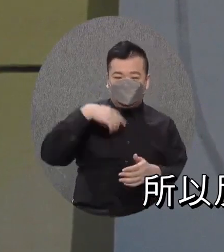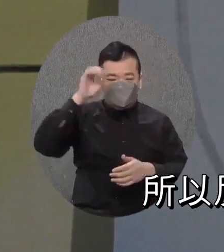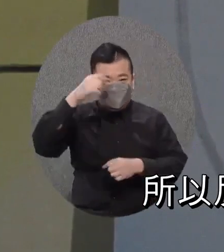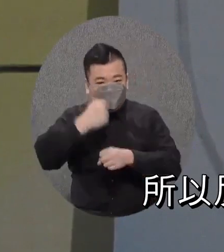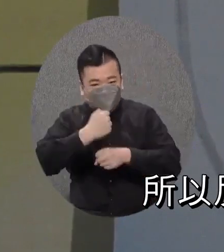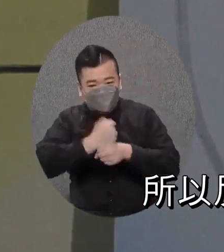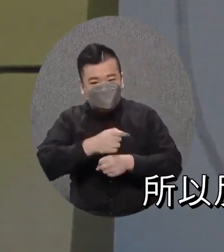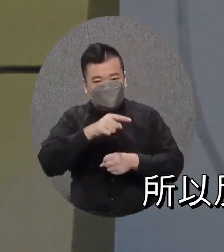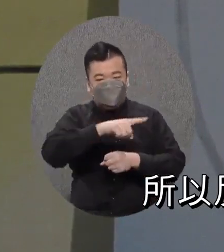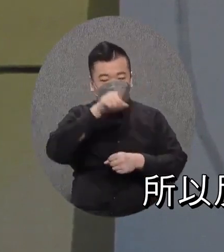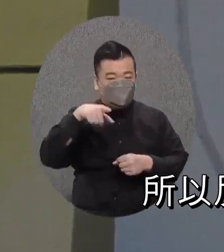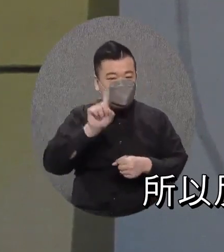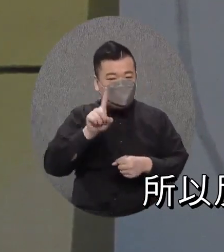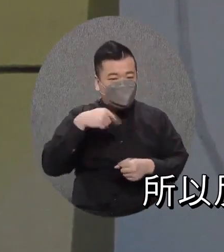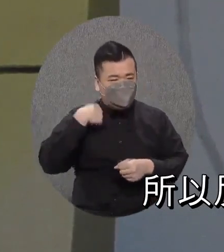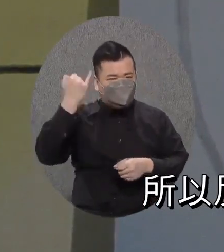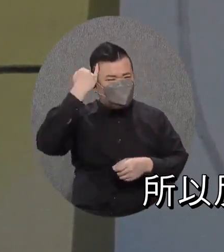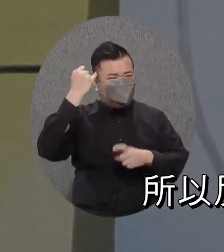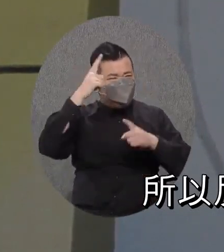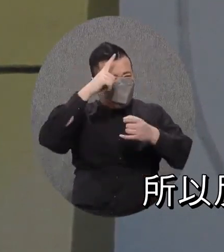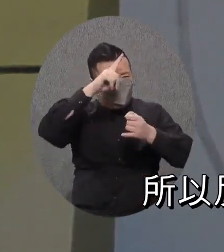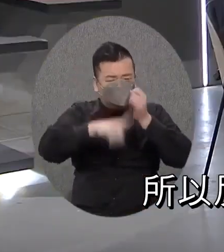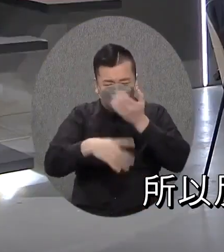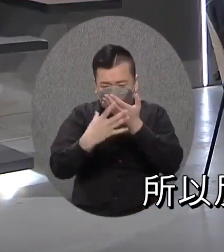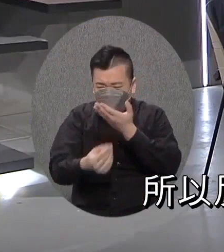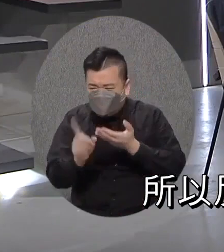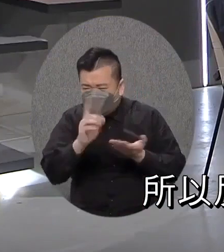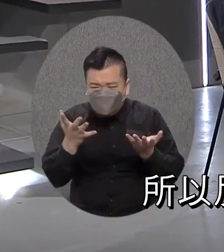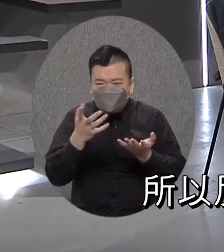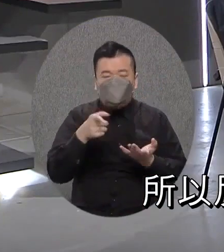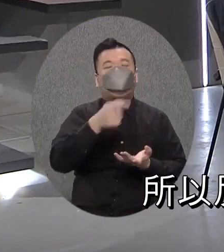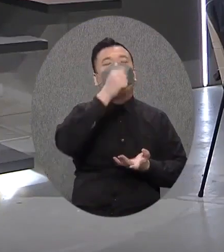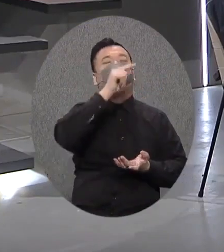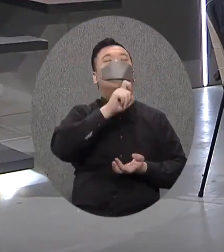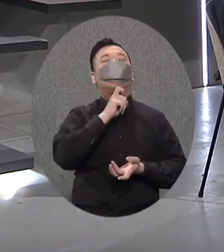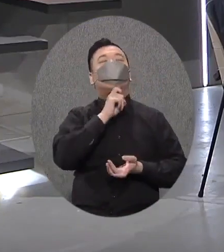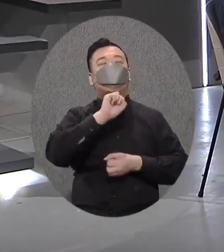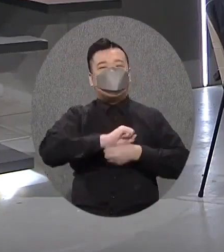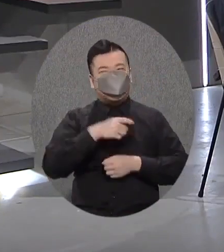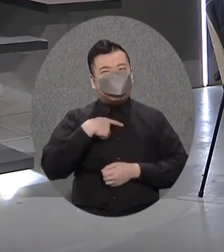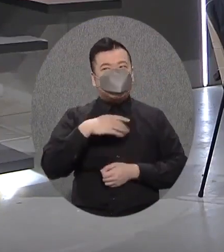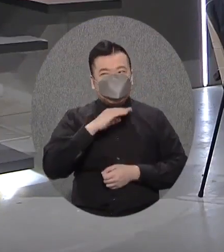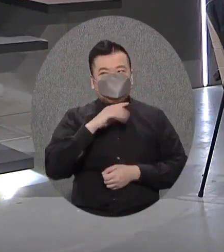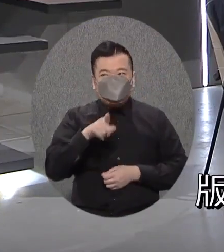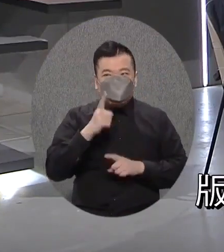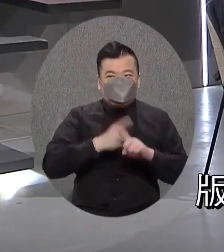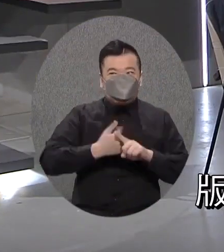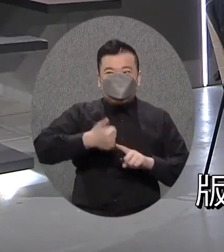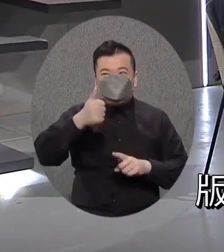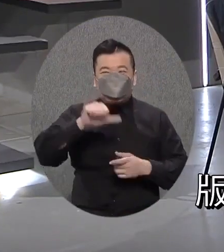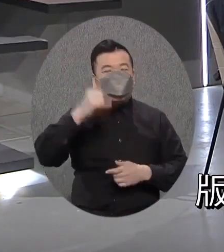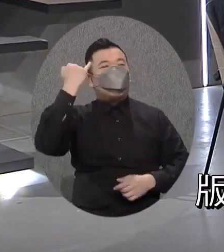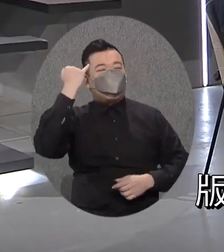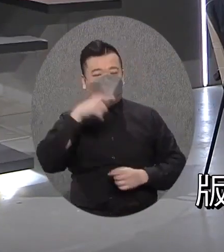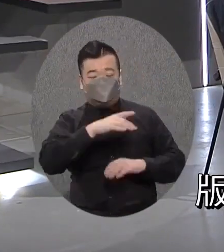種是大家都未知的一種的趣味性在裡面，有待去發掘的。版畫其實